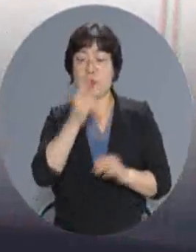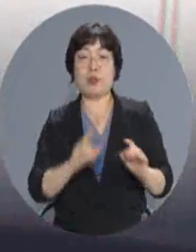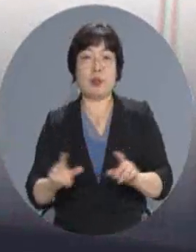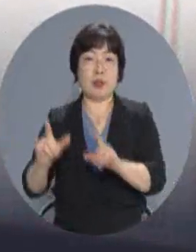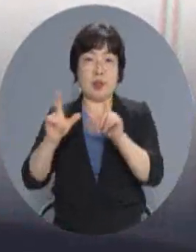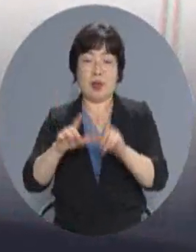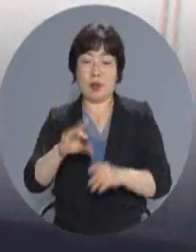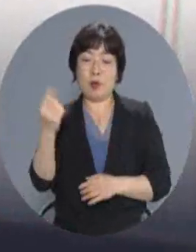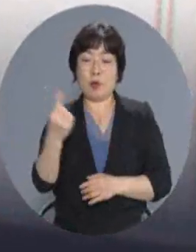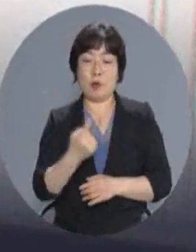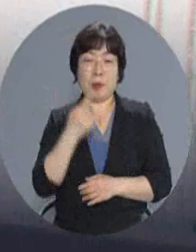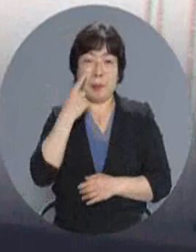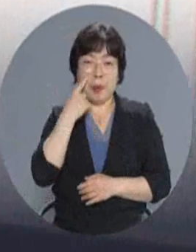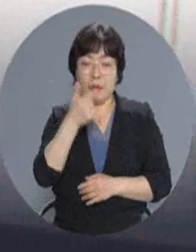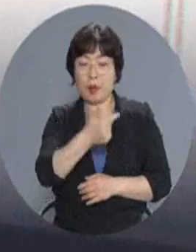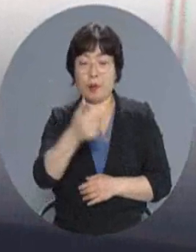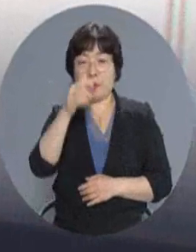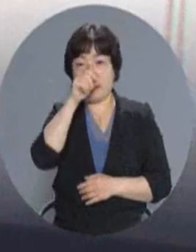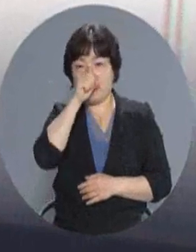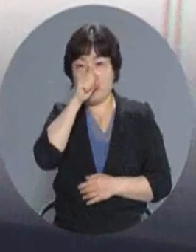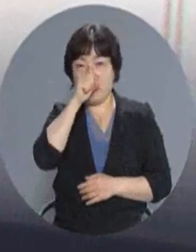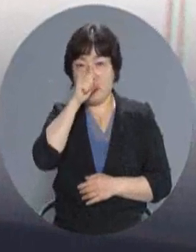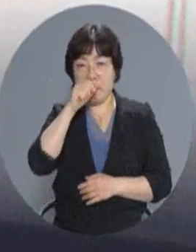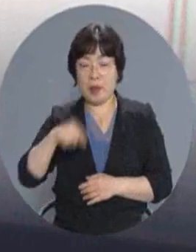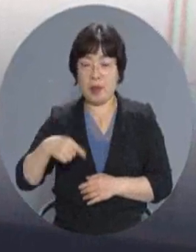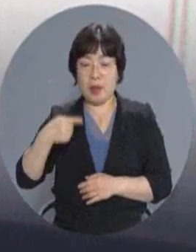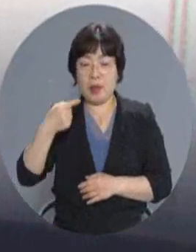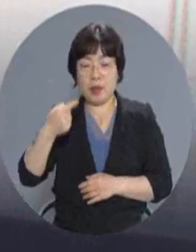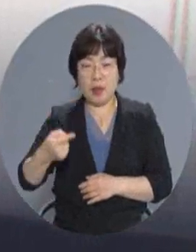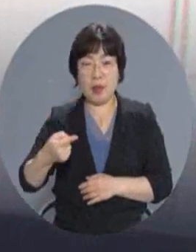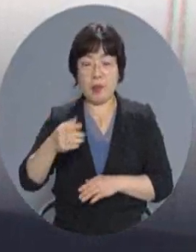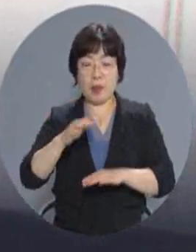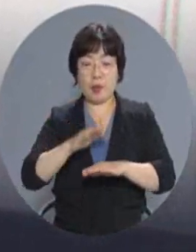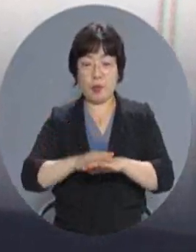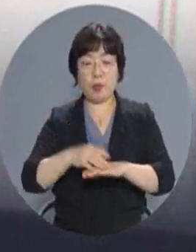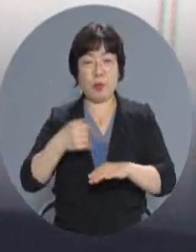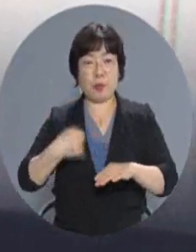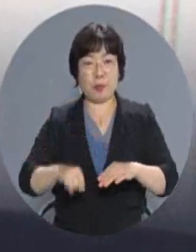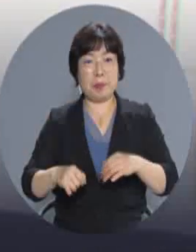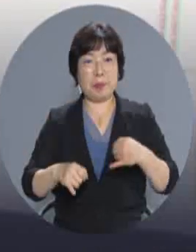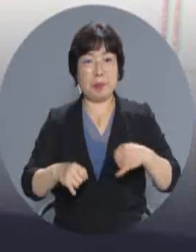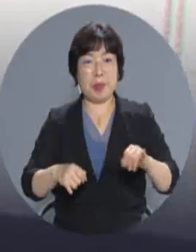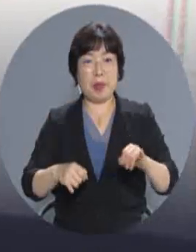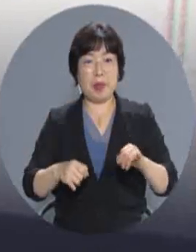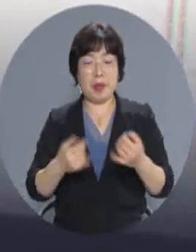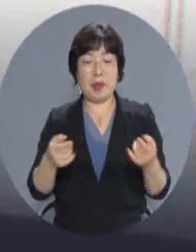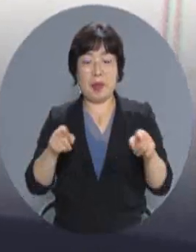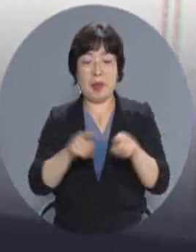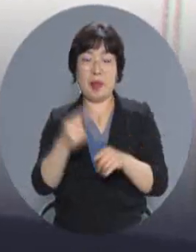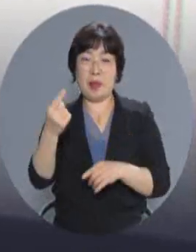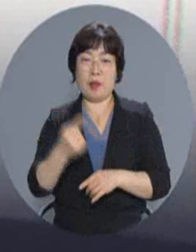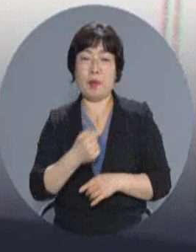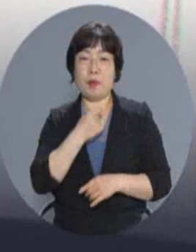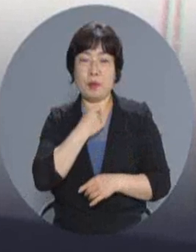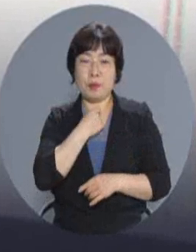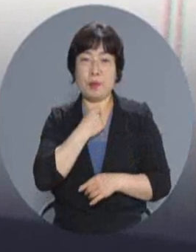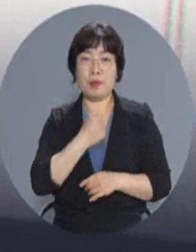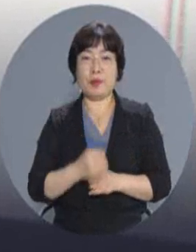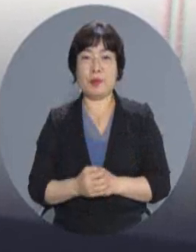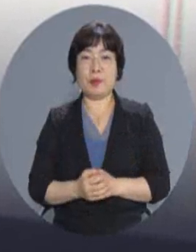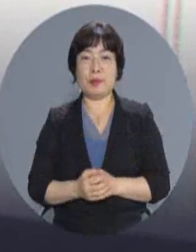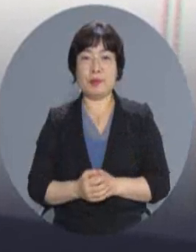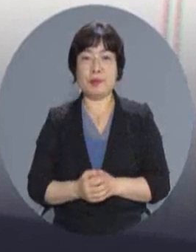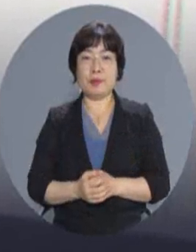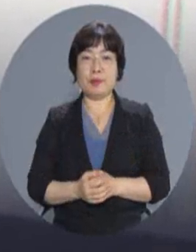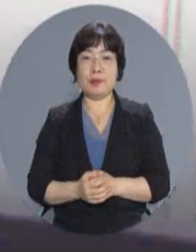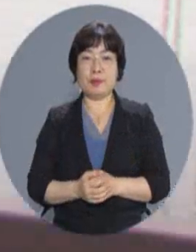순천에 살면서도요. 근데 너무 좋다라고 말할 수밖에 없고 우리 손녀딸들이 있는데 진짜 같이 또